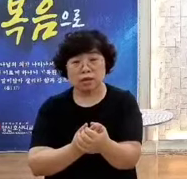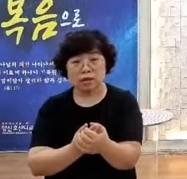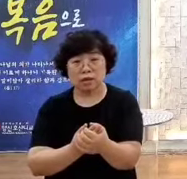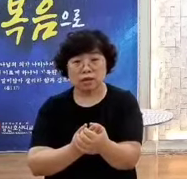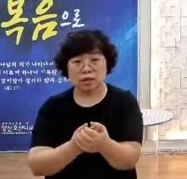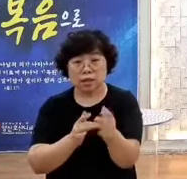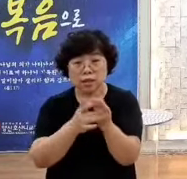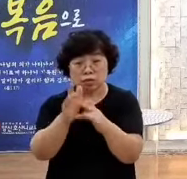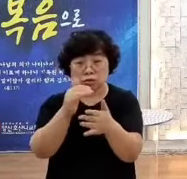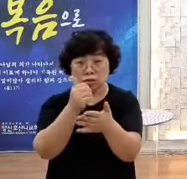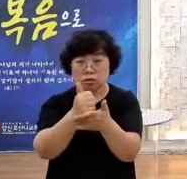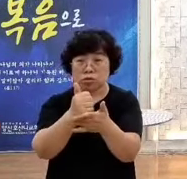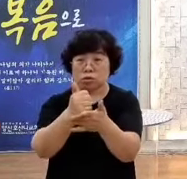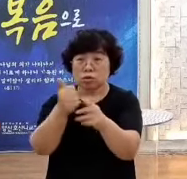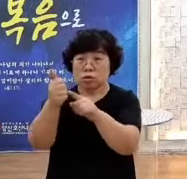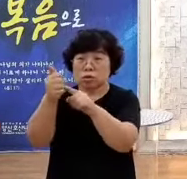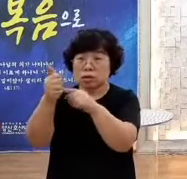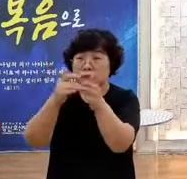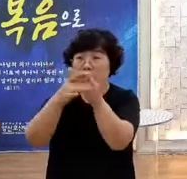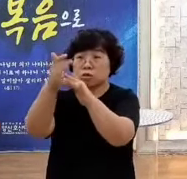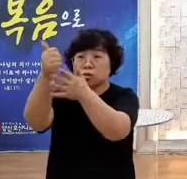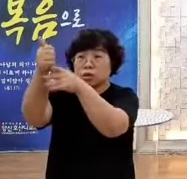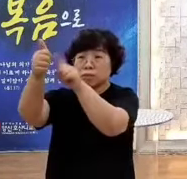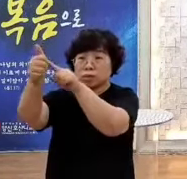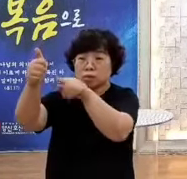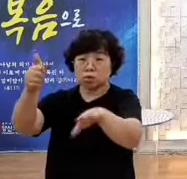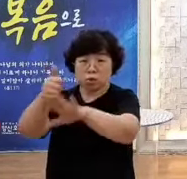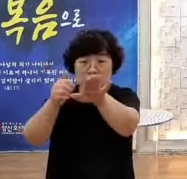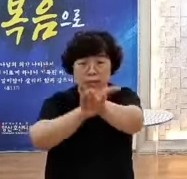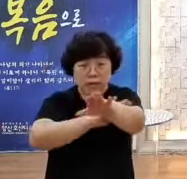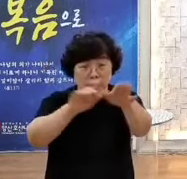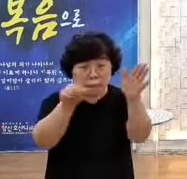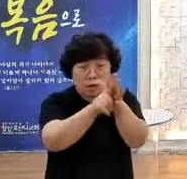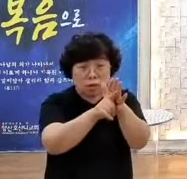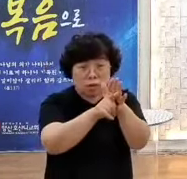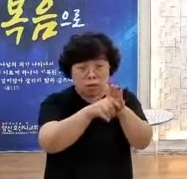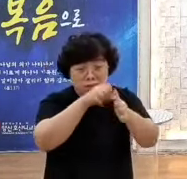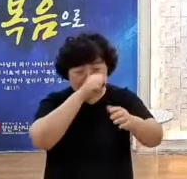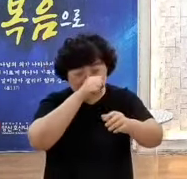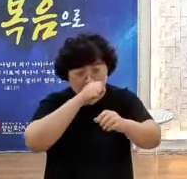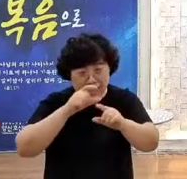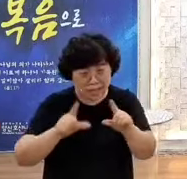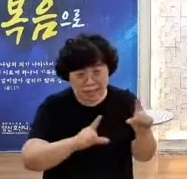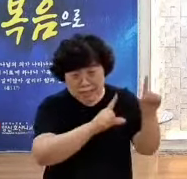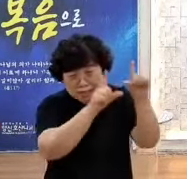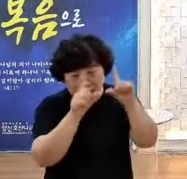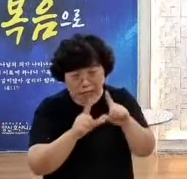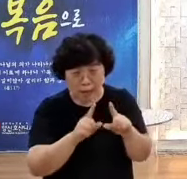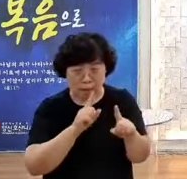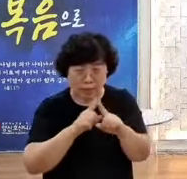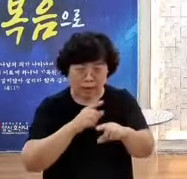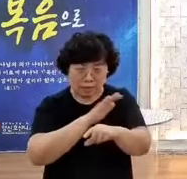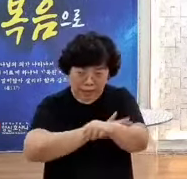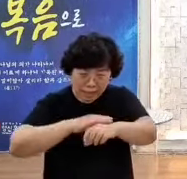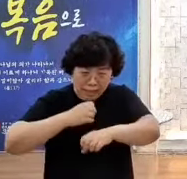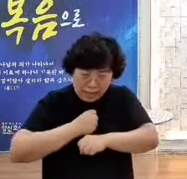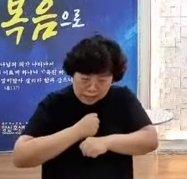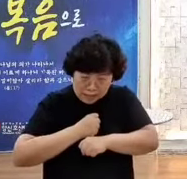여러분, 우리가 예수를 잘 믿고 우리가 착하게 살고 말씀 잘